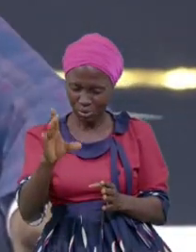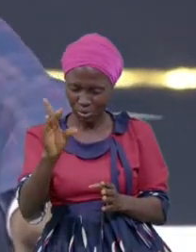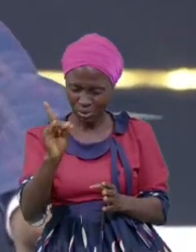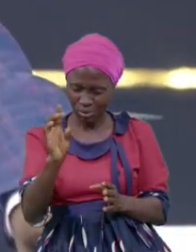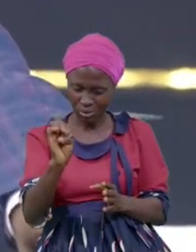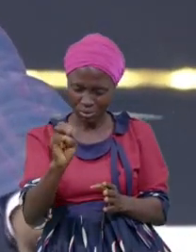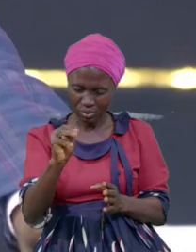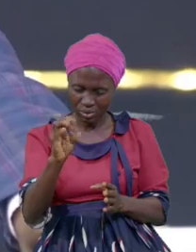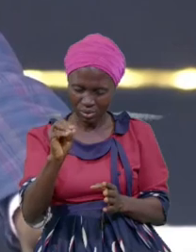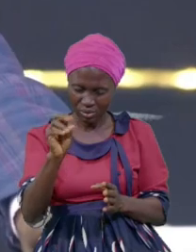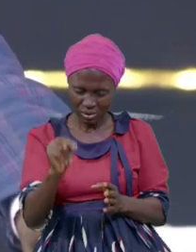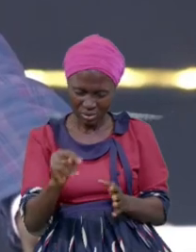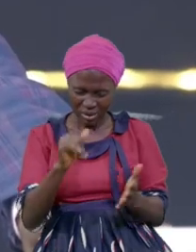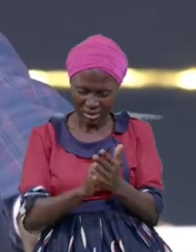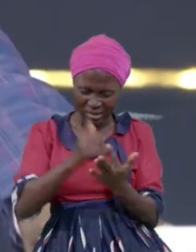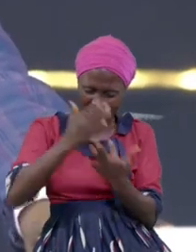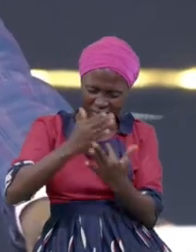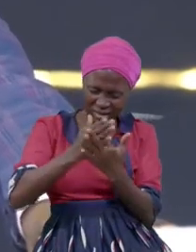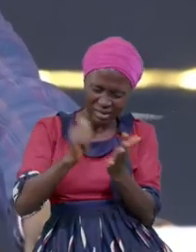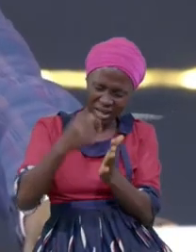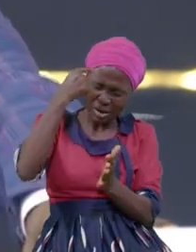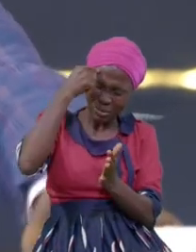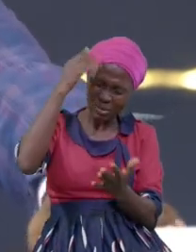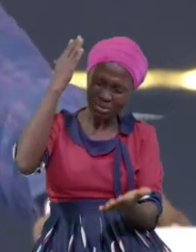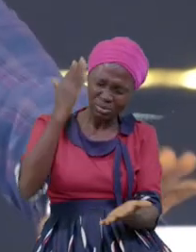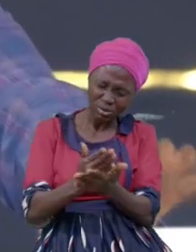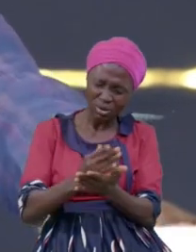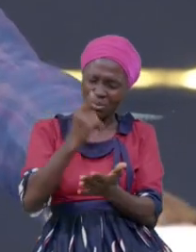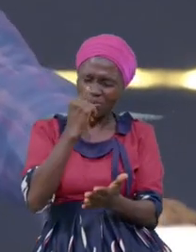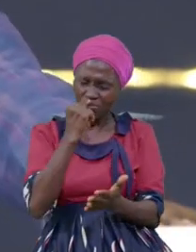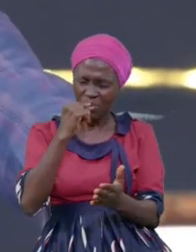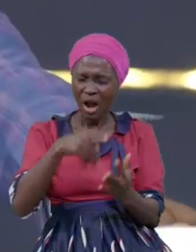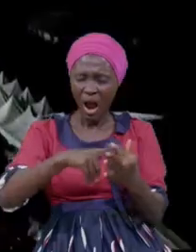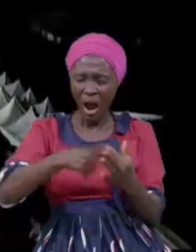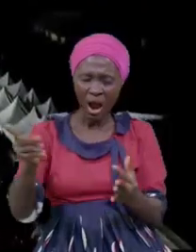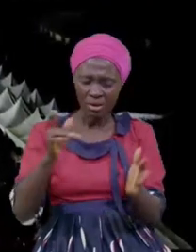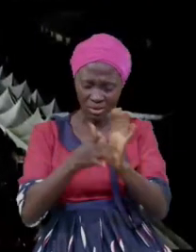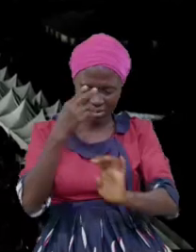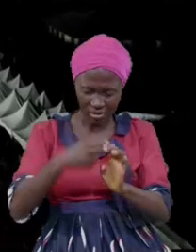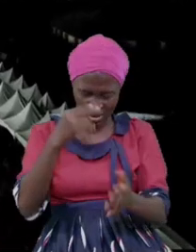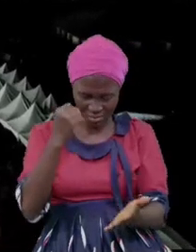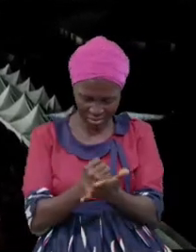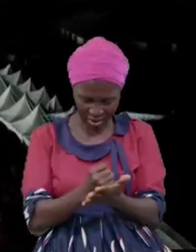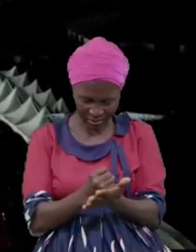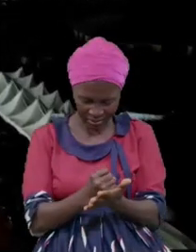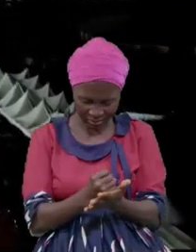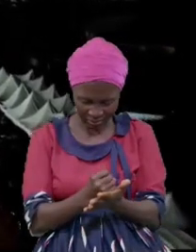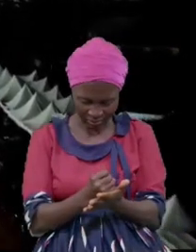Démon qui trouble ce cerveau, tais-toi. Sors au nom de Jésus.